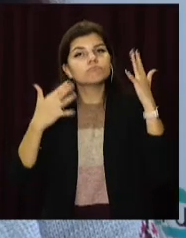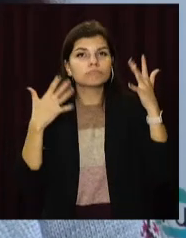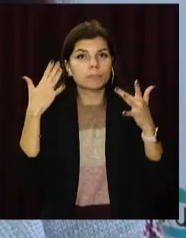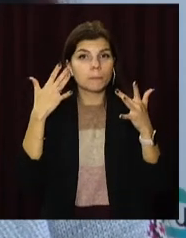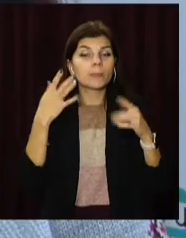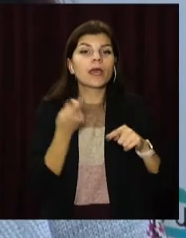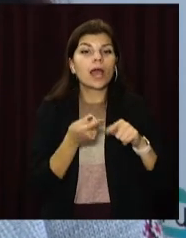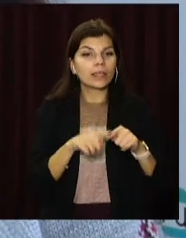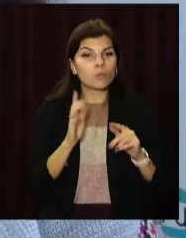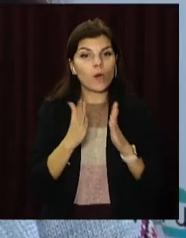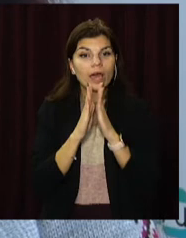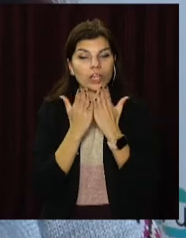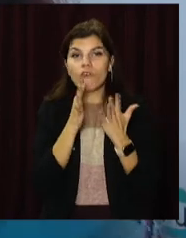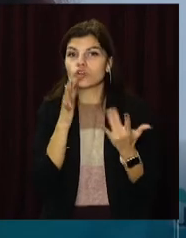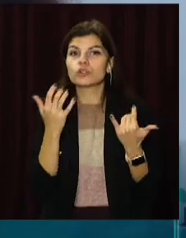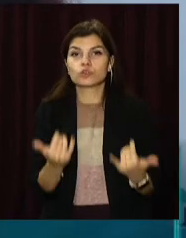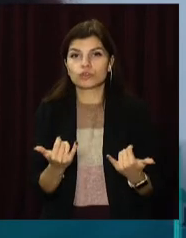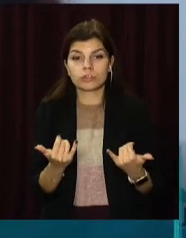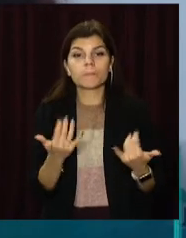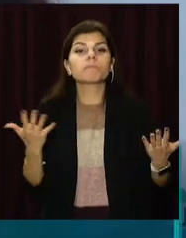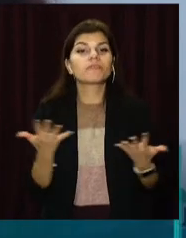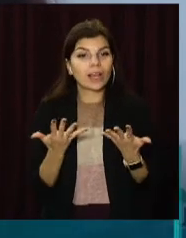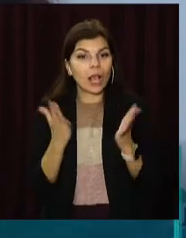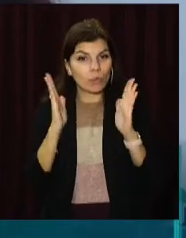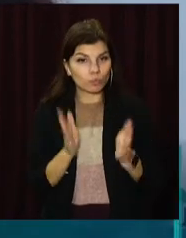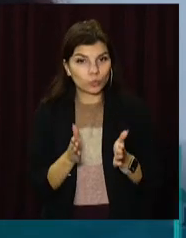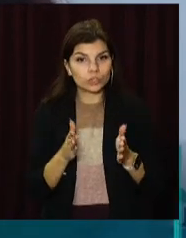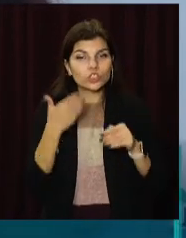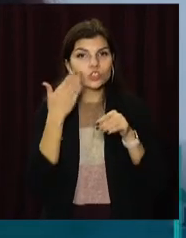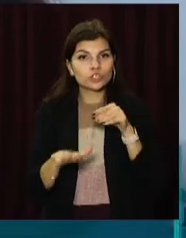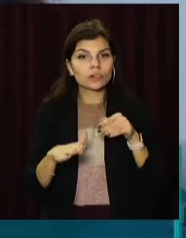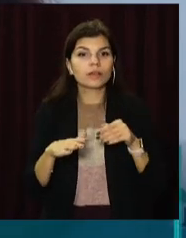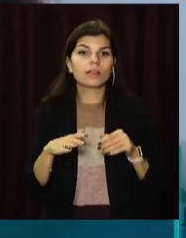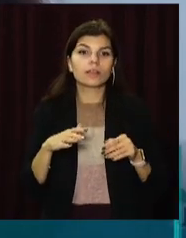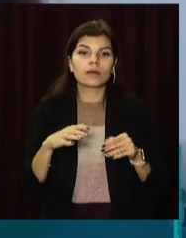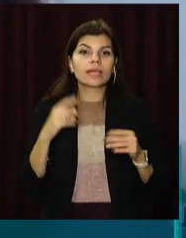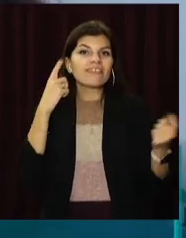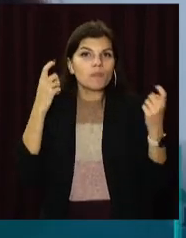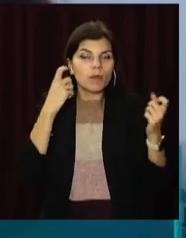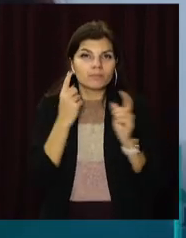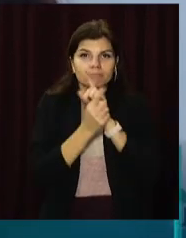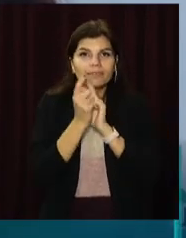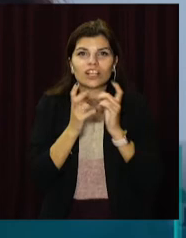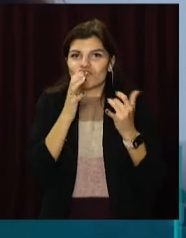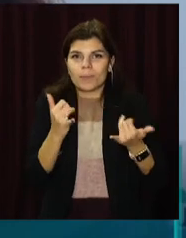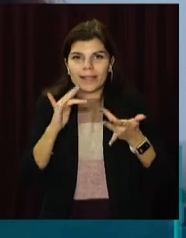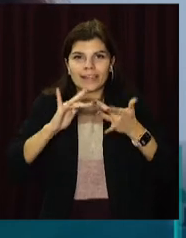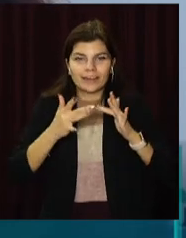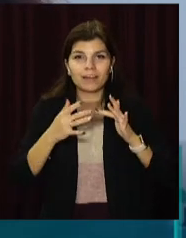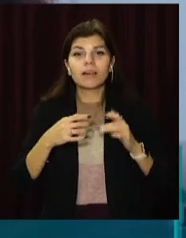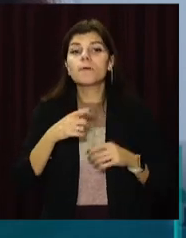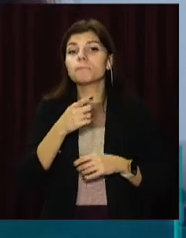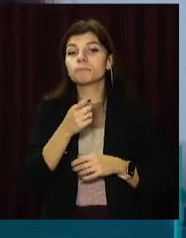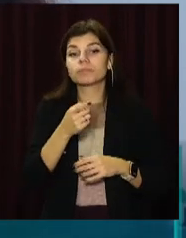буде інтерактивна книга, сучасна книга, в якій буде і частина діджиталізованої інформації. Оскільки великий ще пласт